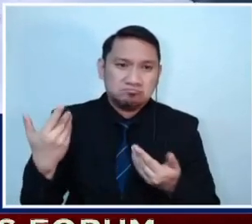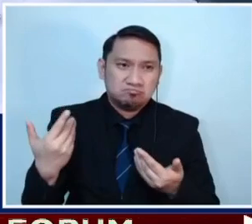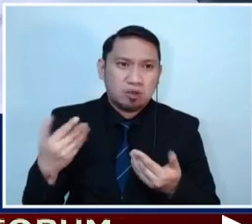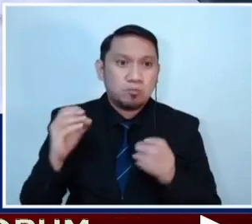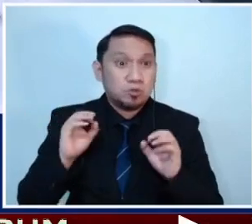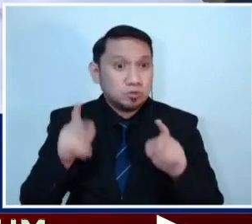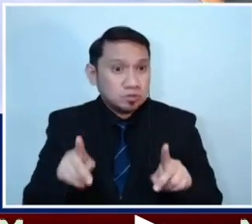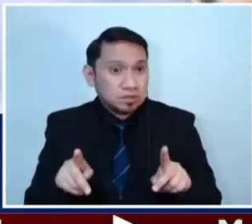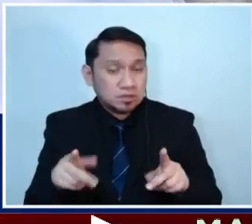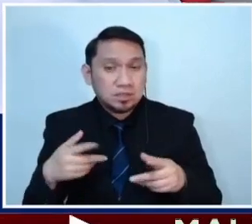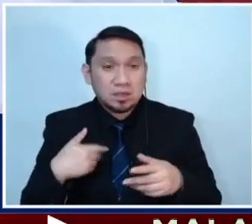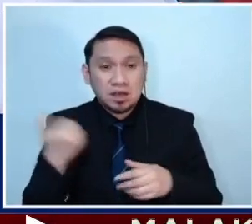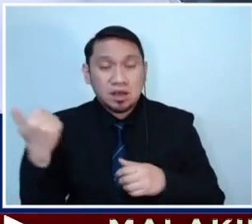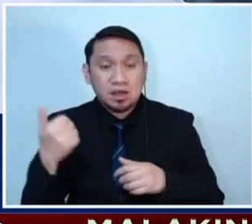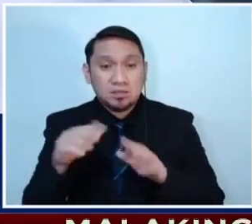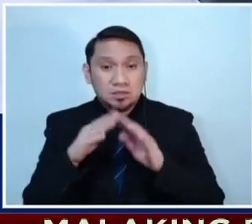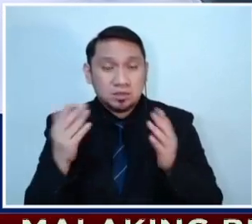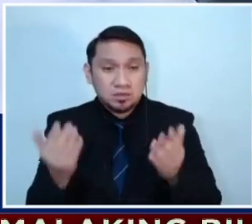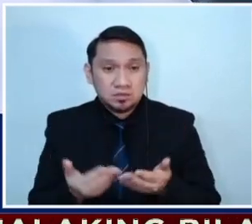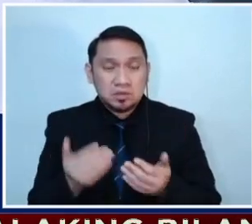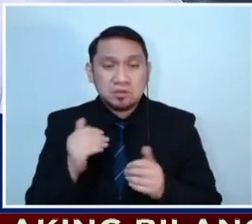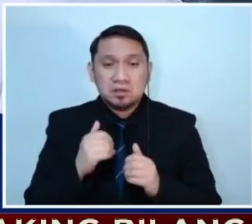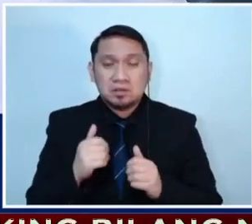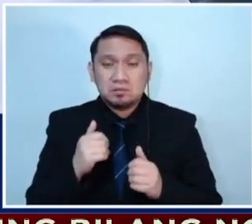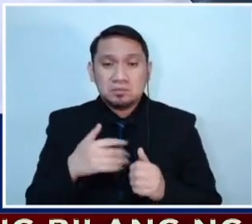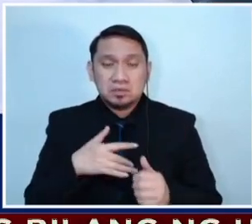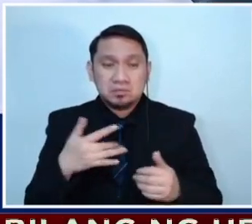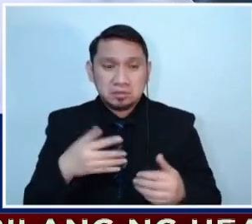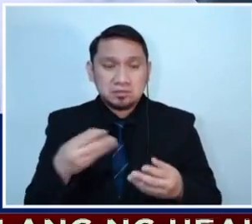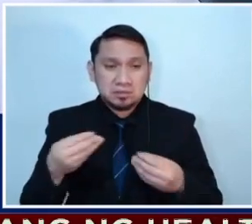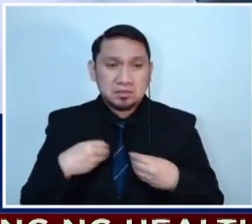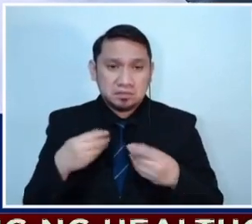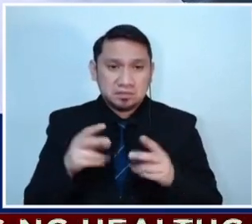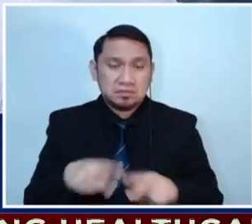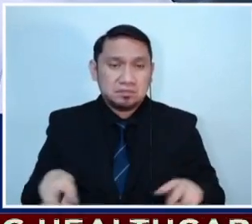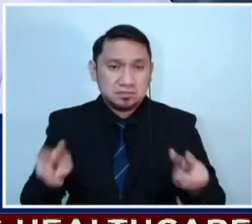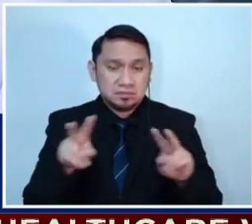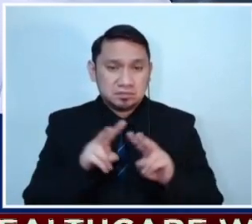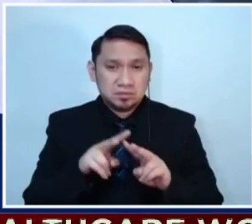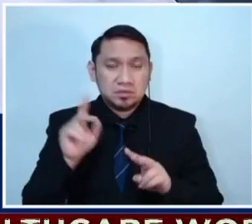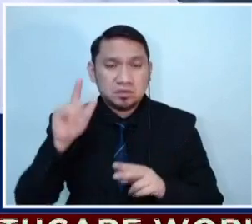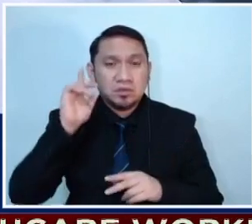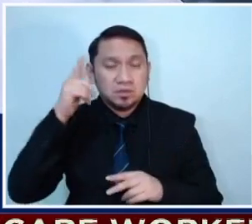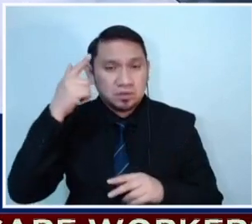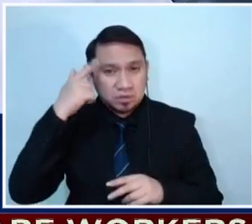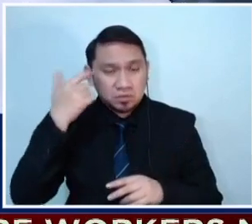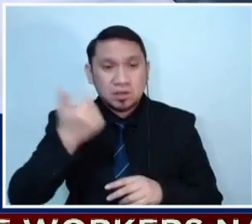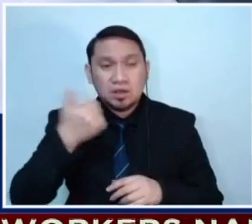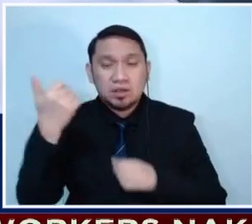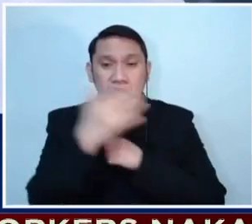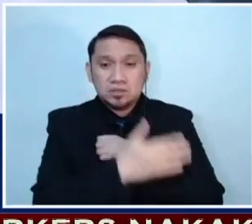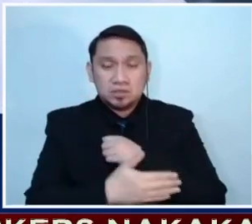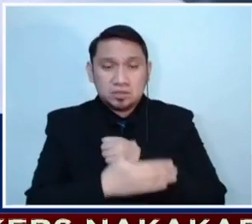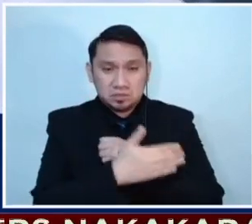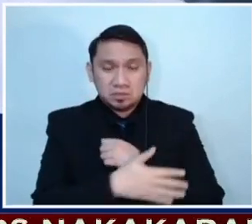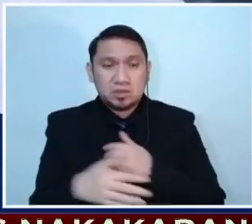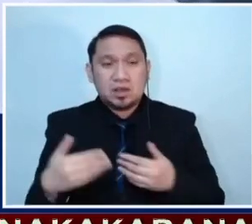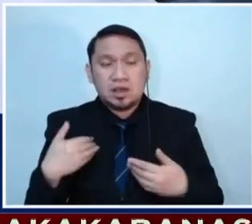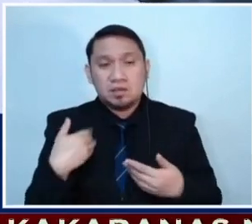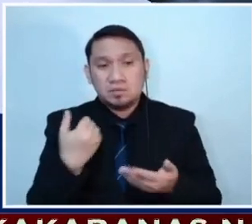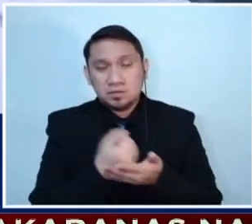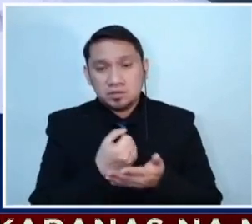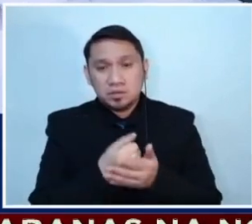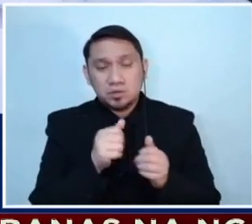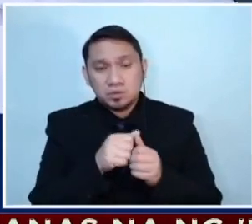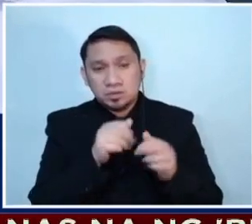saan pakiramdam nila pinapahalagahan sila ng mas maayos ng mga gobyerno doon sa abroad. Pinapasahod sila ng may dignidad